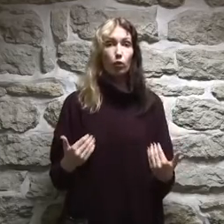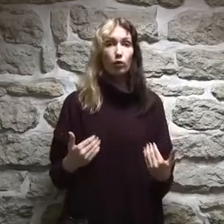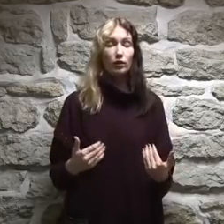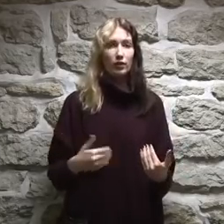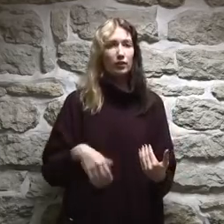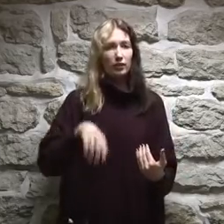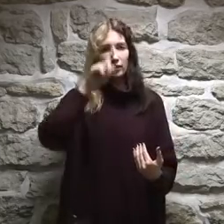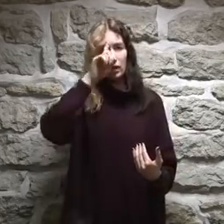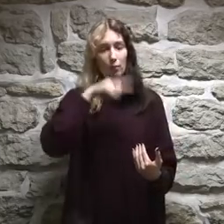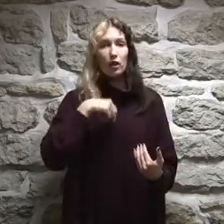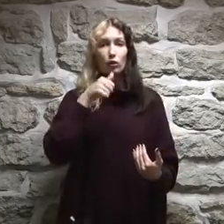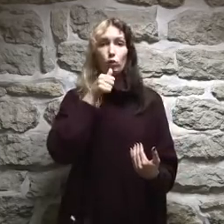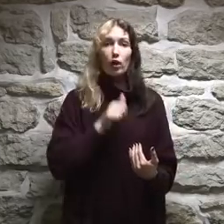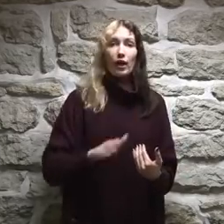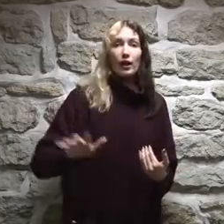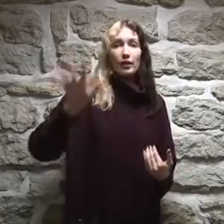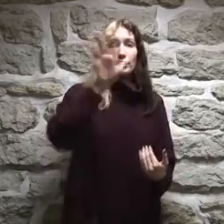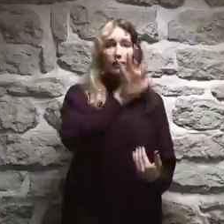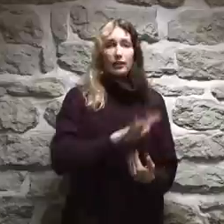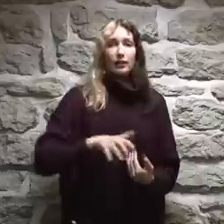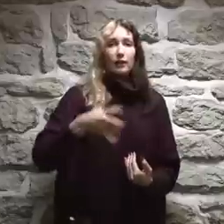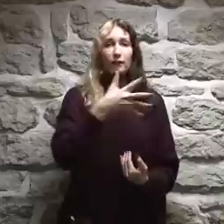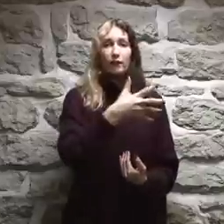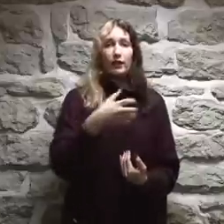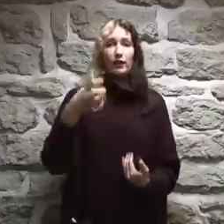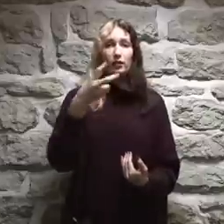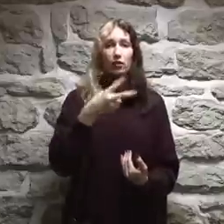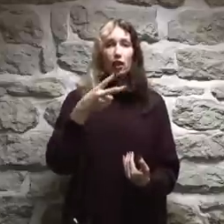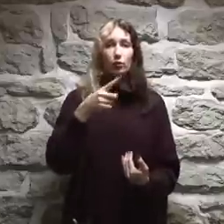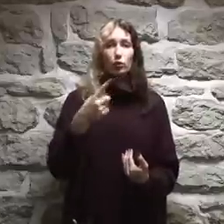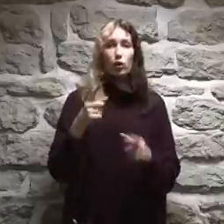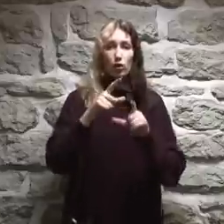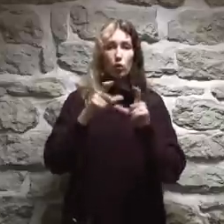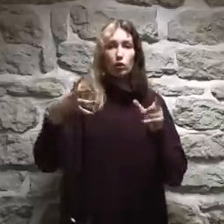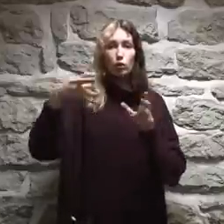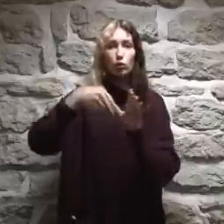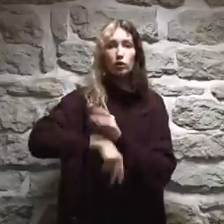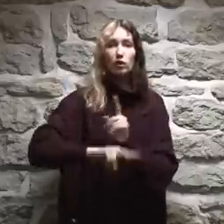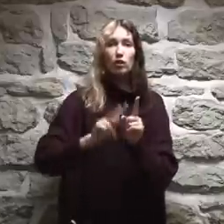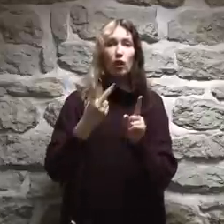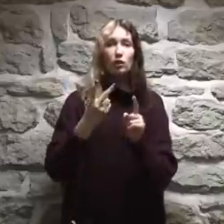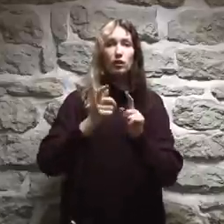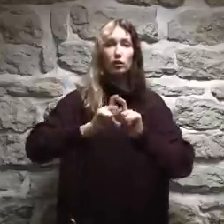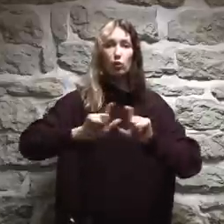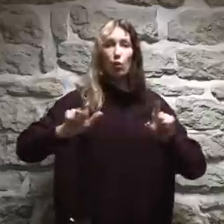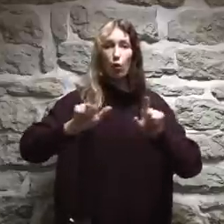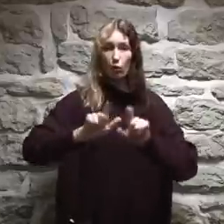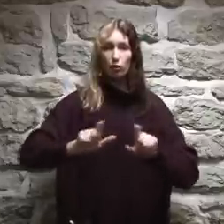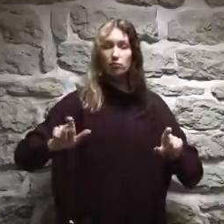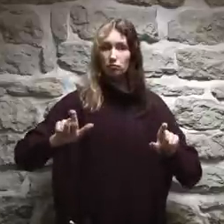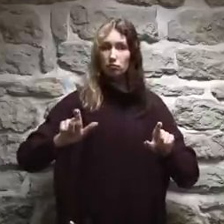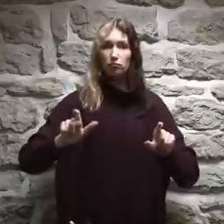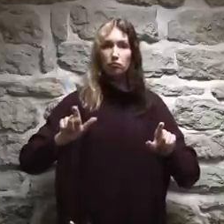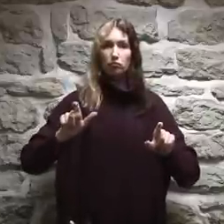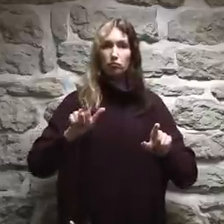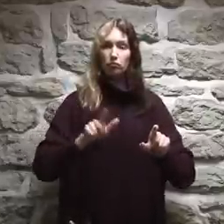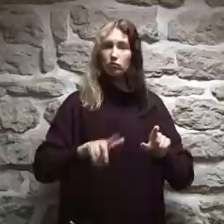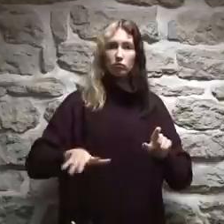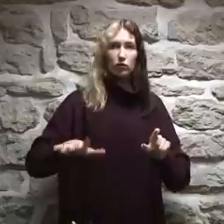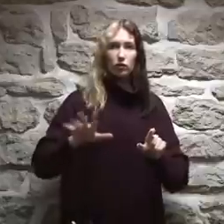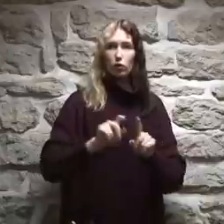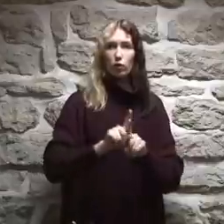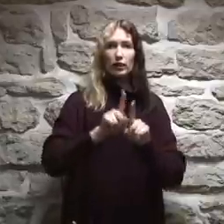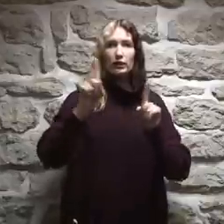teada olevalt siis üle Eesti 521 koolist 12 kooli, mis on tervenisti